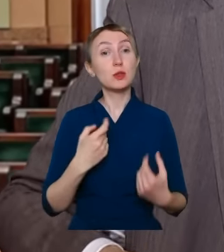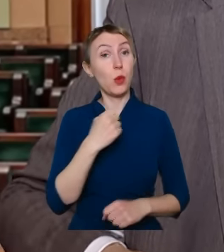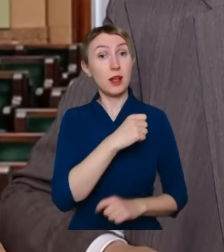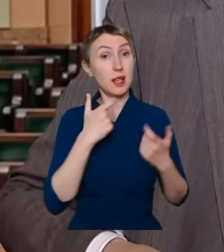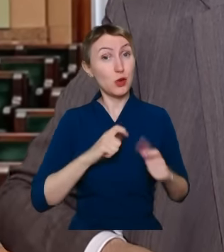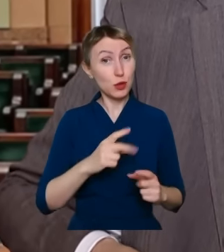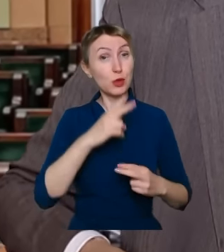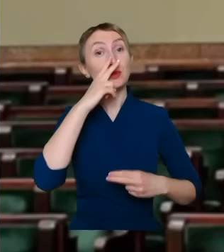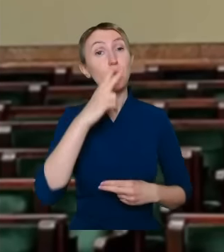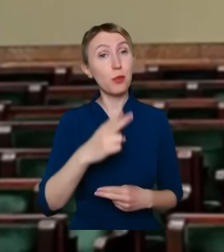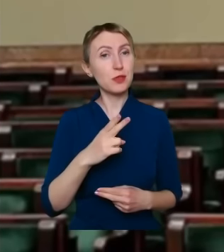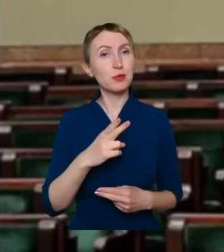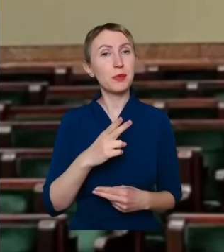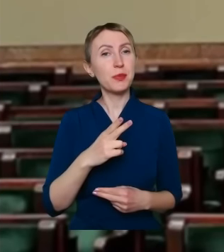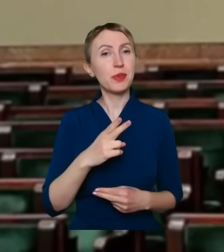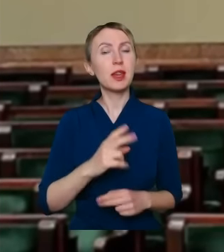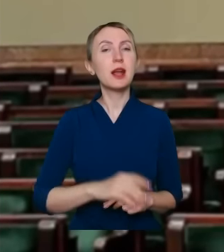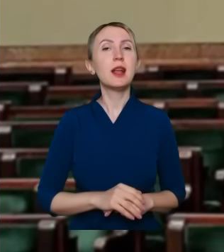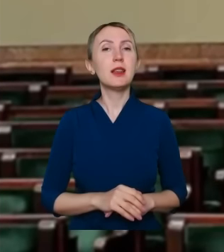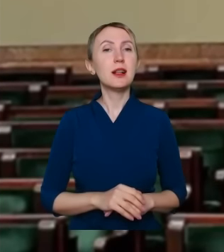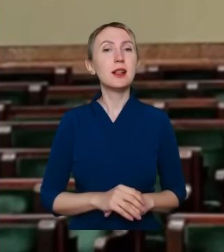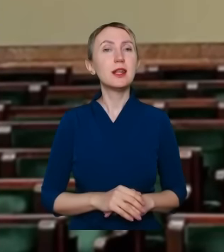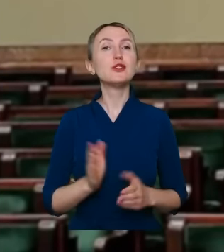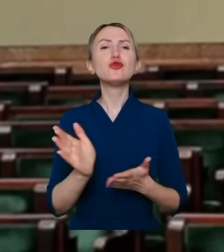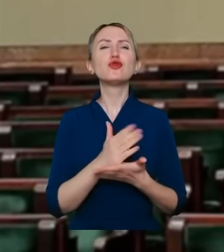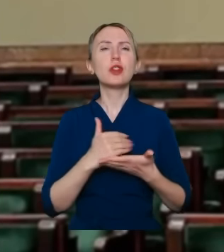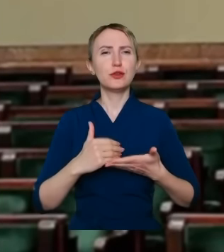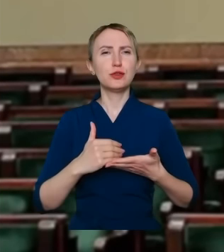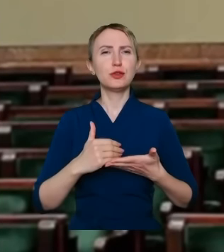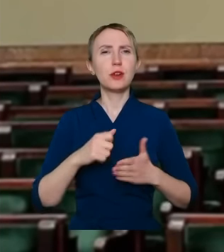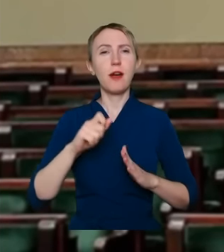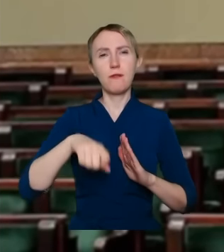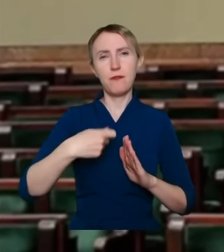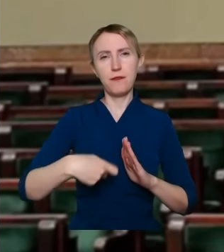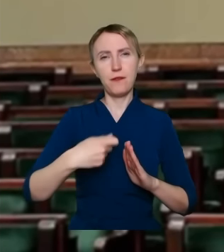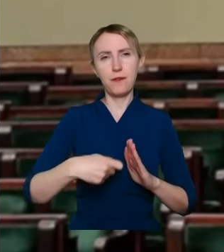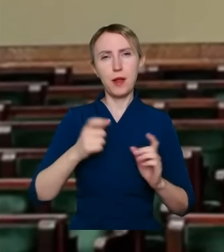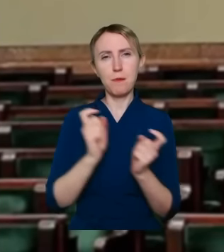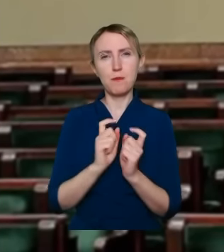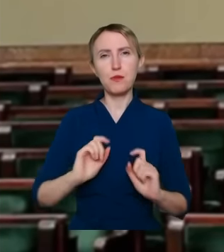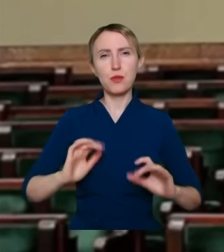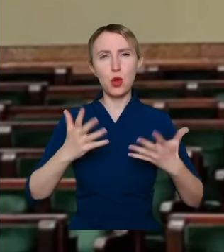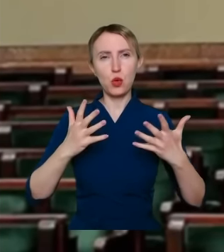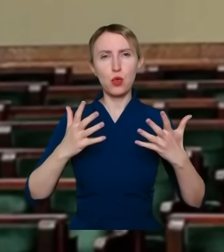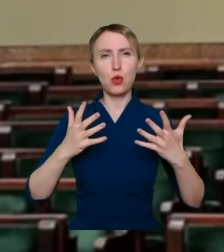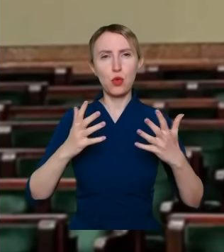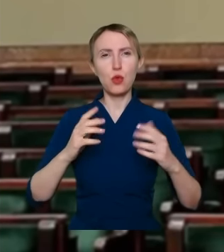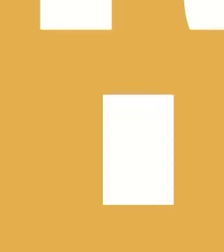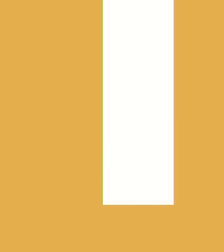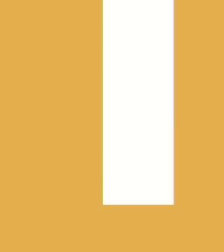dard Dziękuję bardz zmy fragment materiału o protestach o strajku